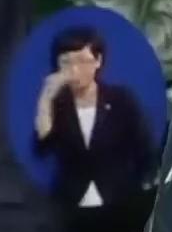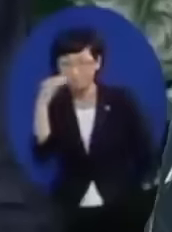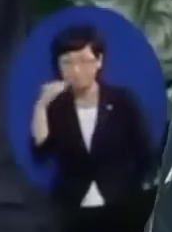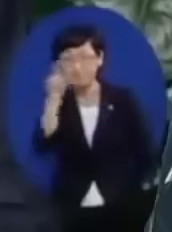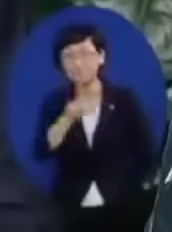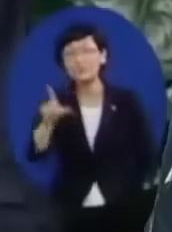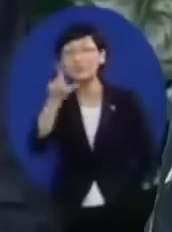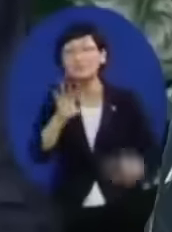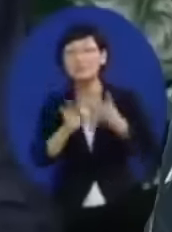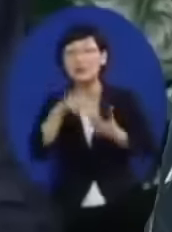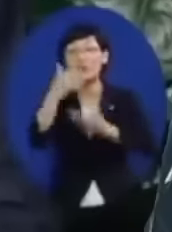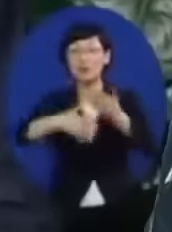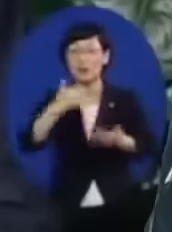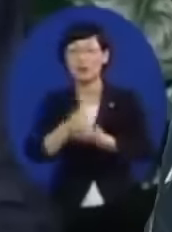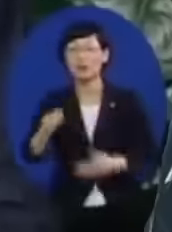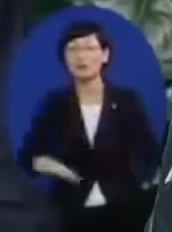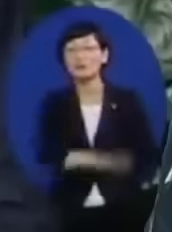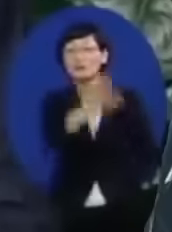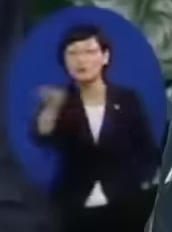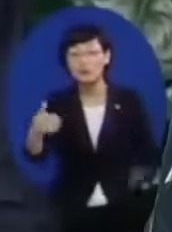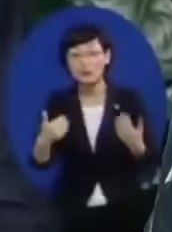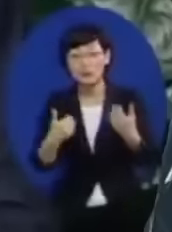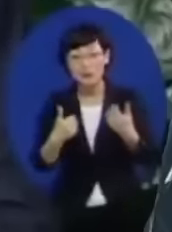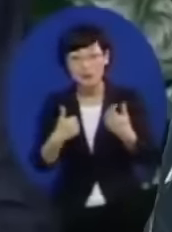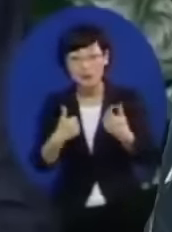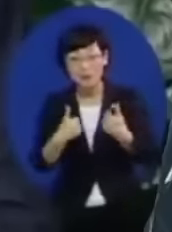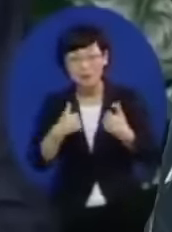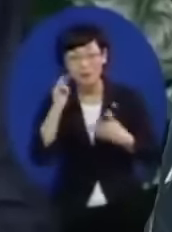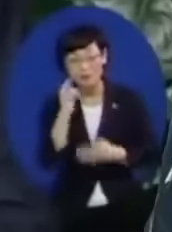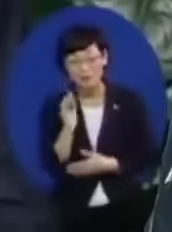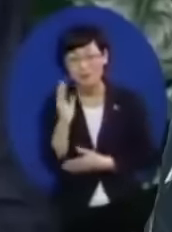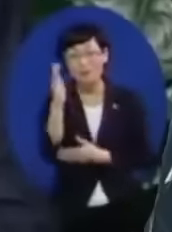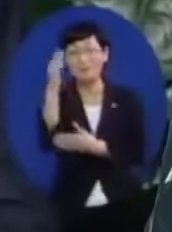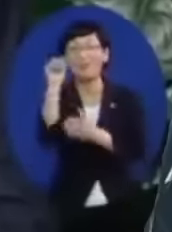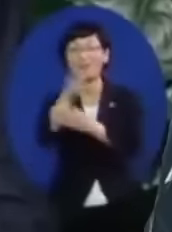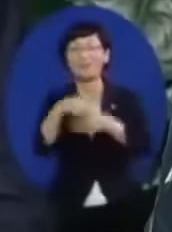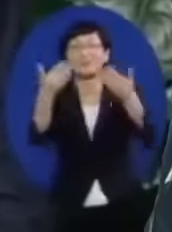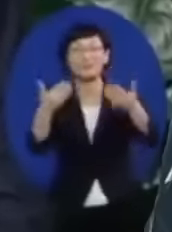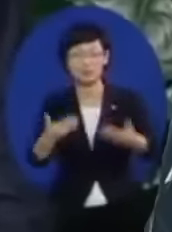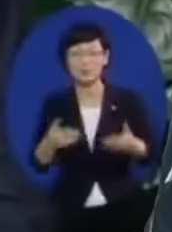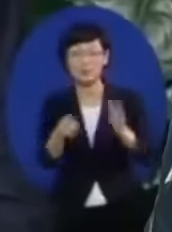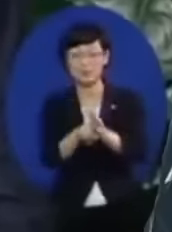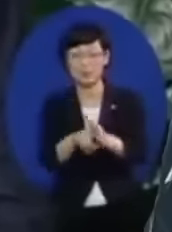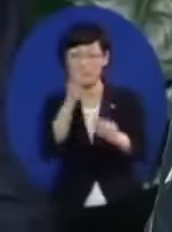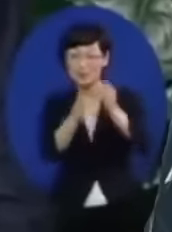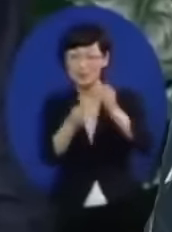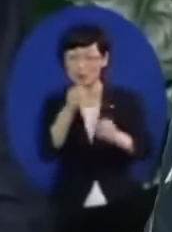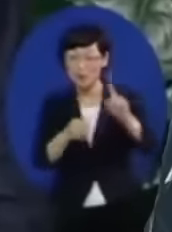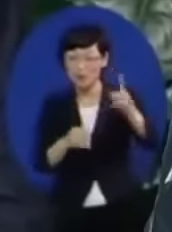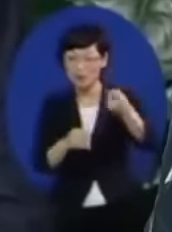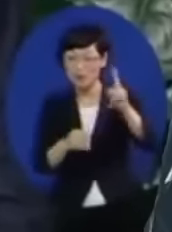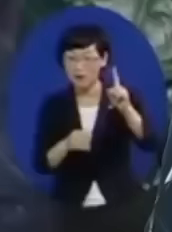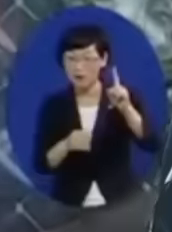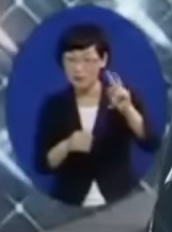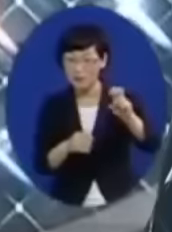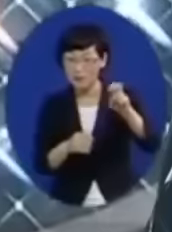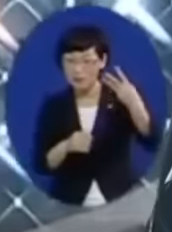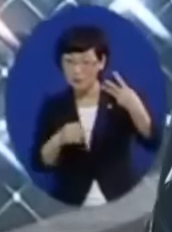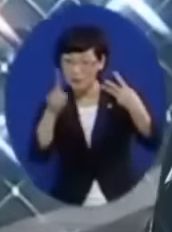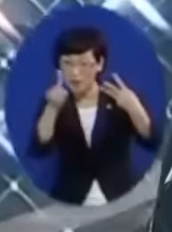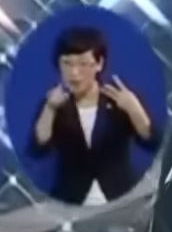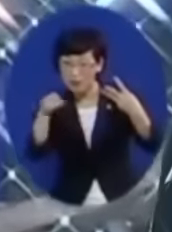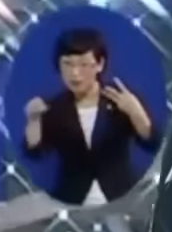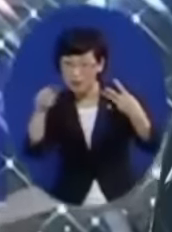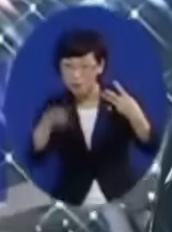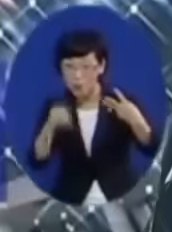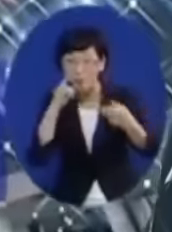하나님이 우리에게 영광을 허락해 주시는 것입니다. 시편 123편 1절로 2절에